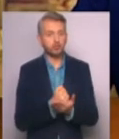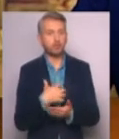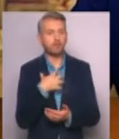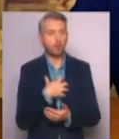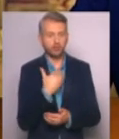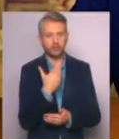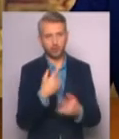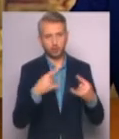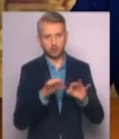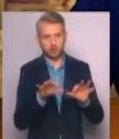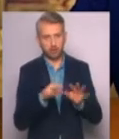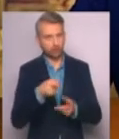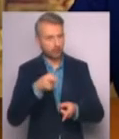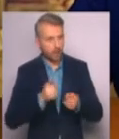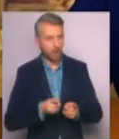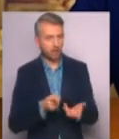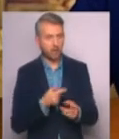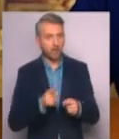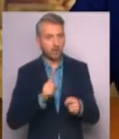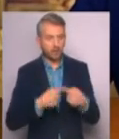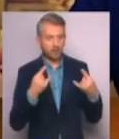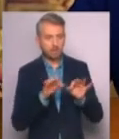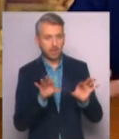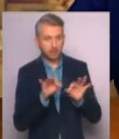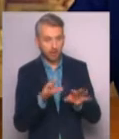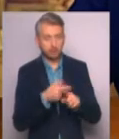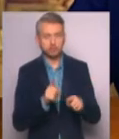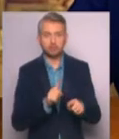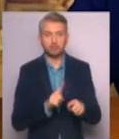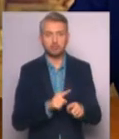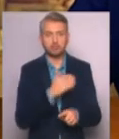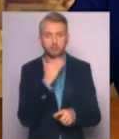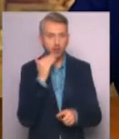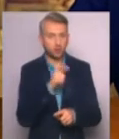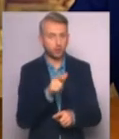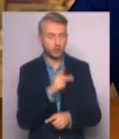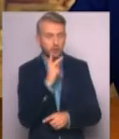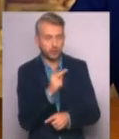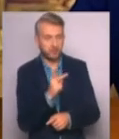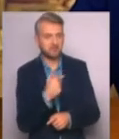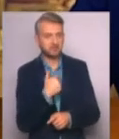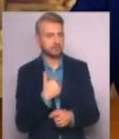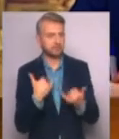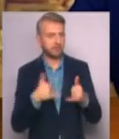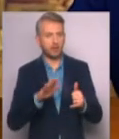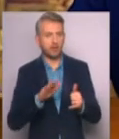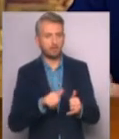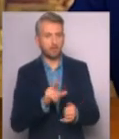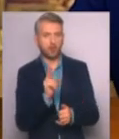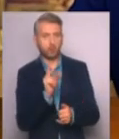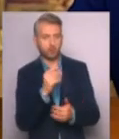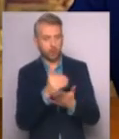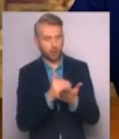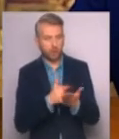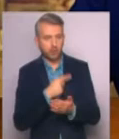передачі. Вона реально, це передача, яка величезно збирає аудиторію. І я на подив там десь після другого ефіру